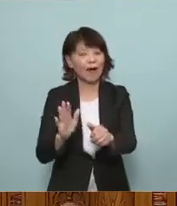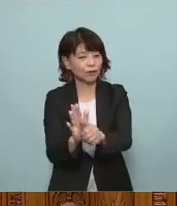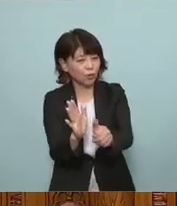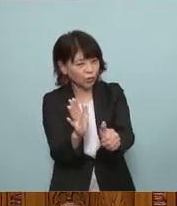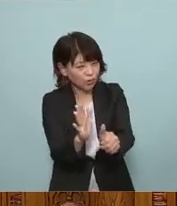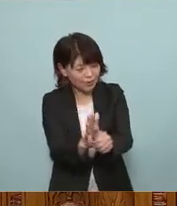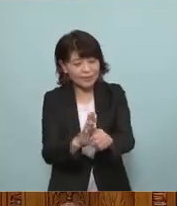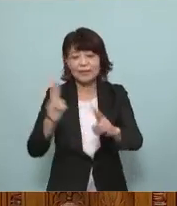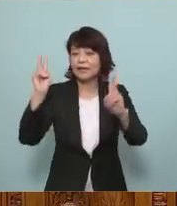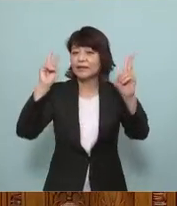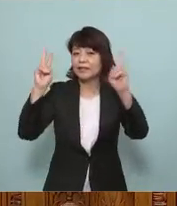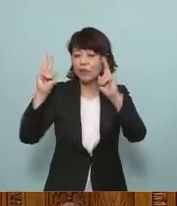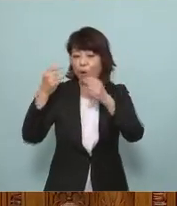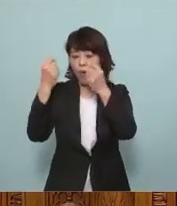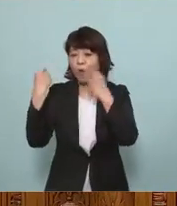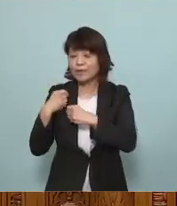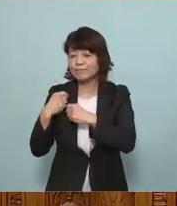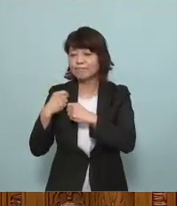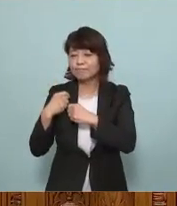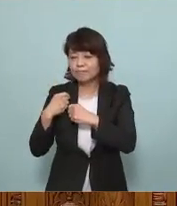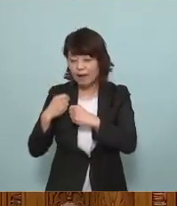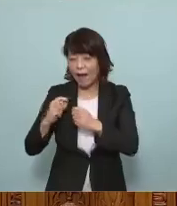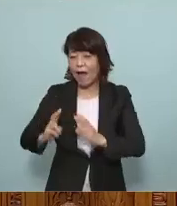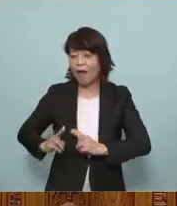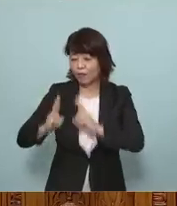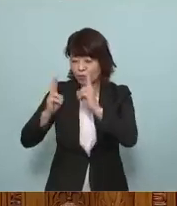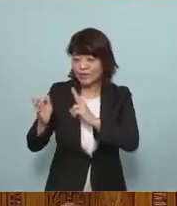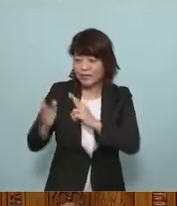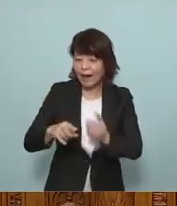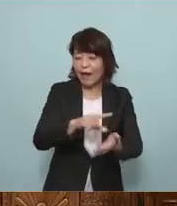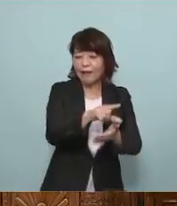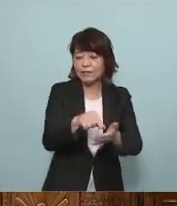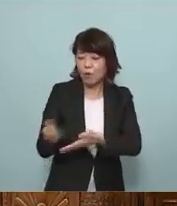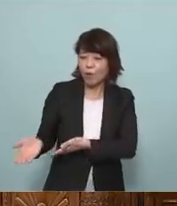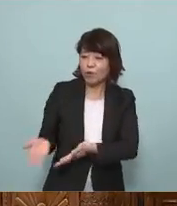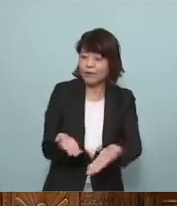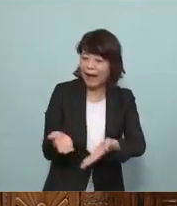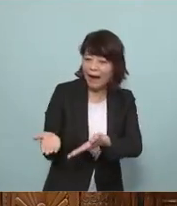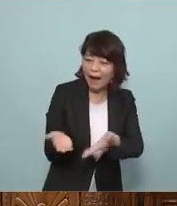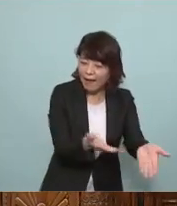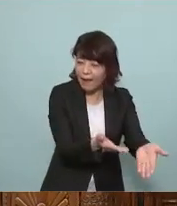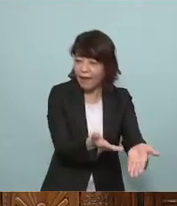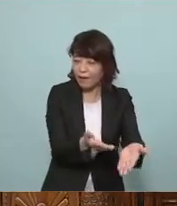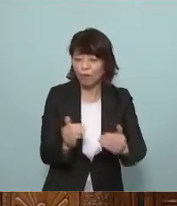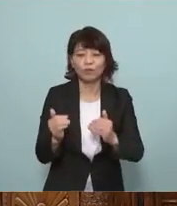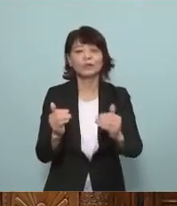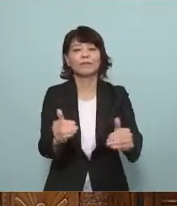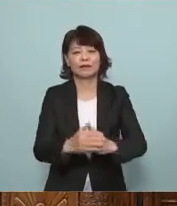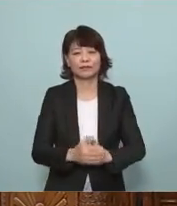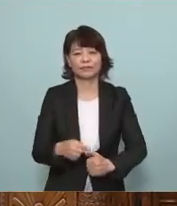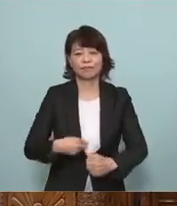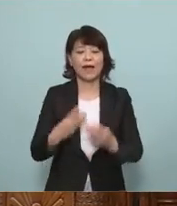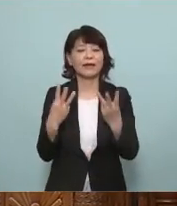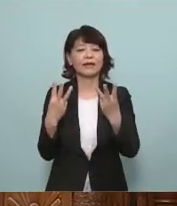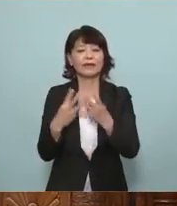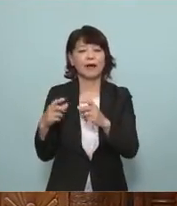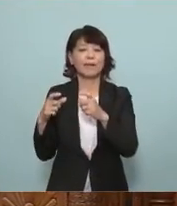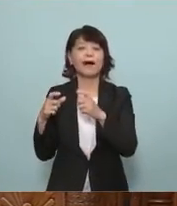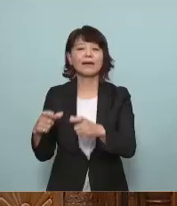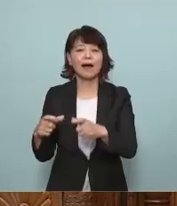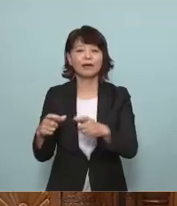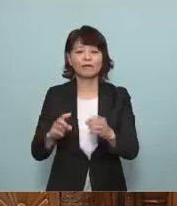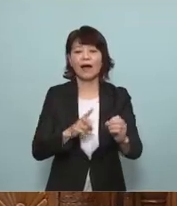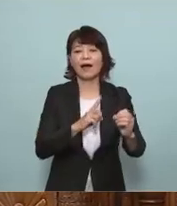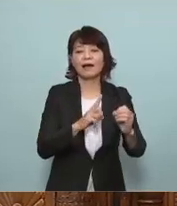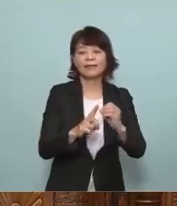や個人の都市から地方への流れを加速させます。マイナンバーカードはデジタル社会の安全安